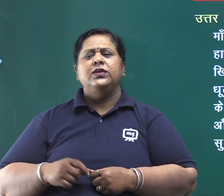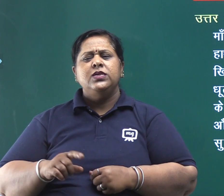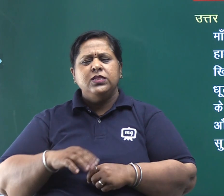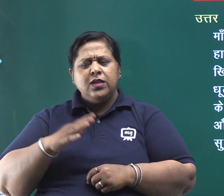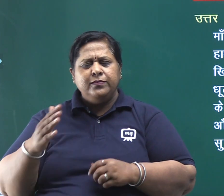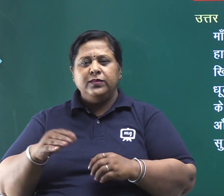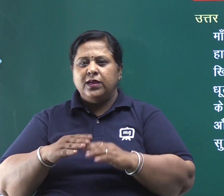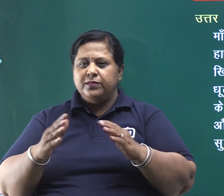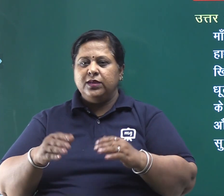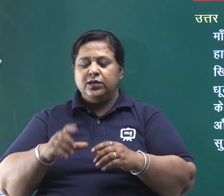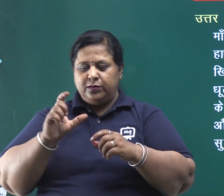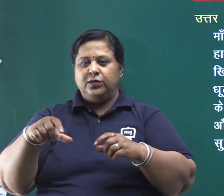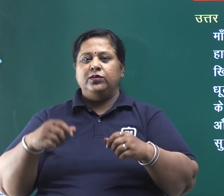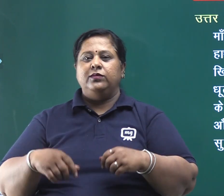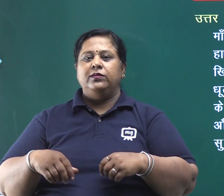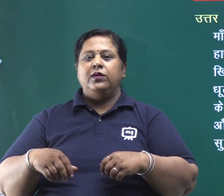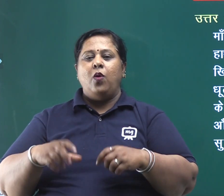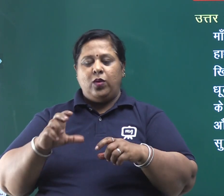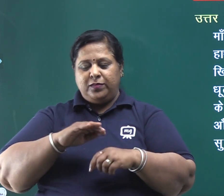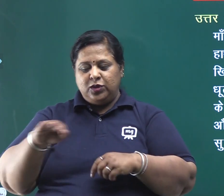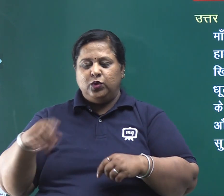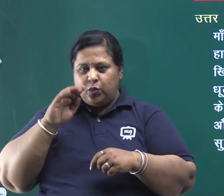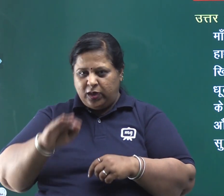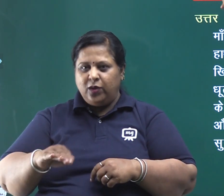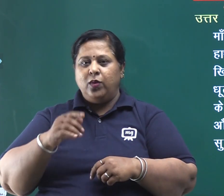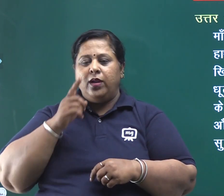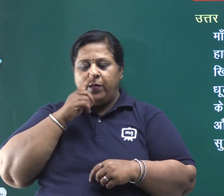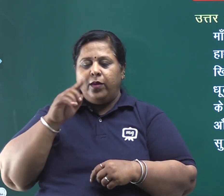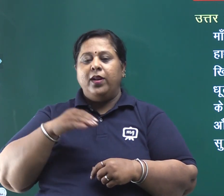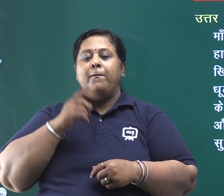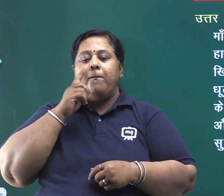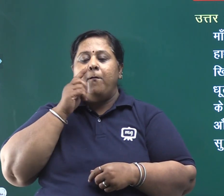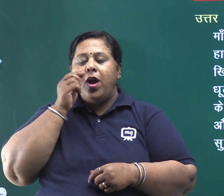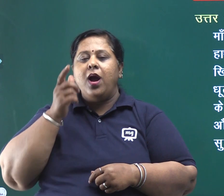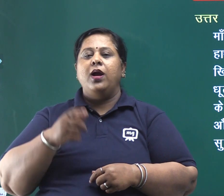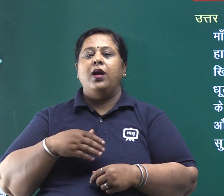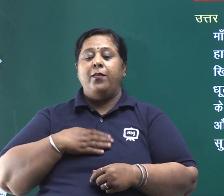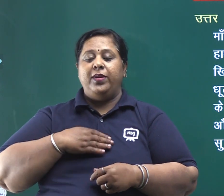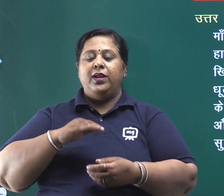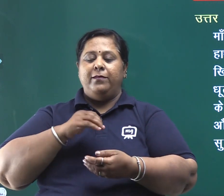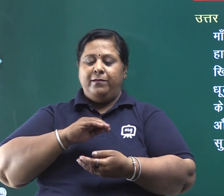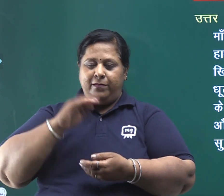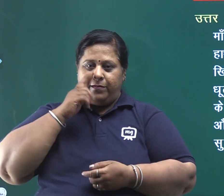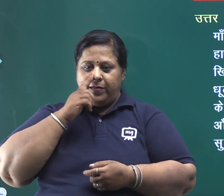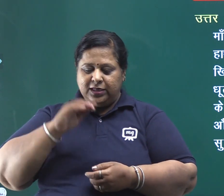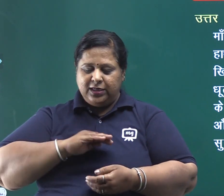सबसे छोटी होने पर माँ अपनी बच्ची का